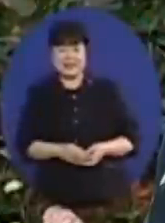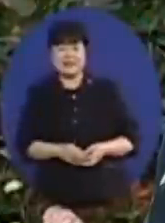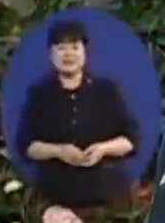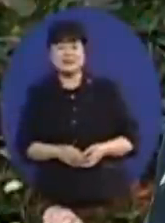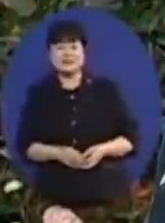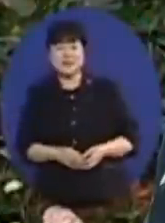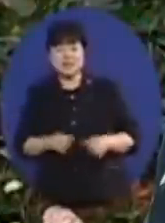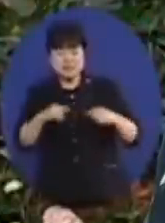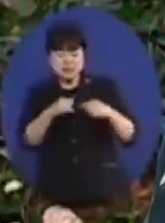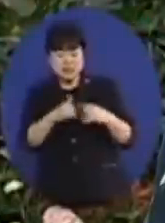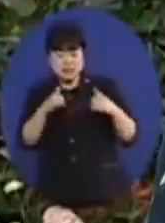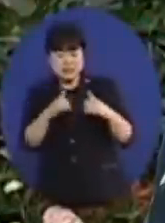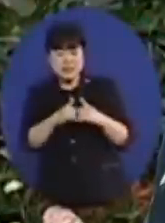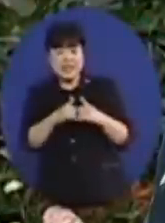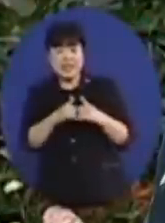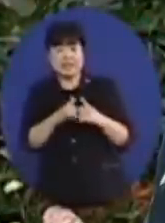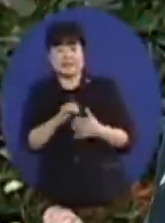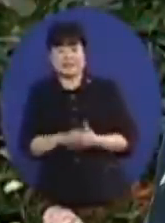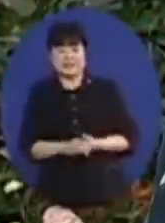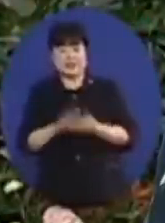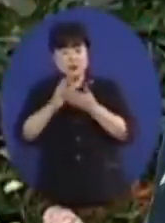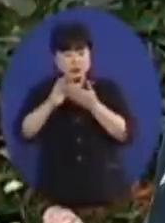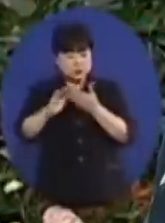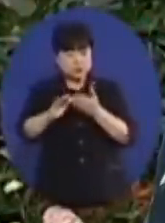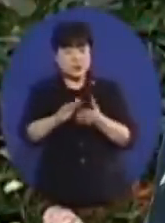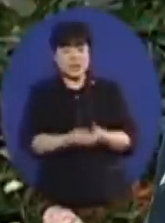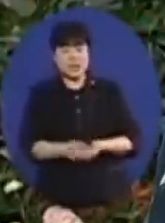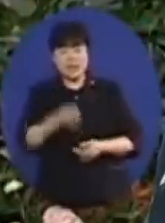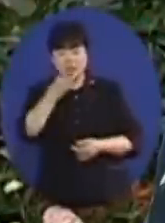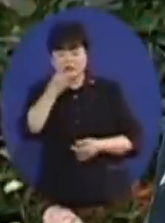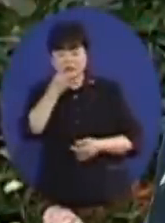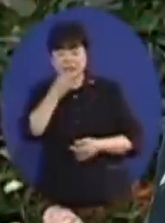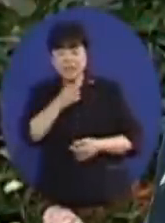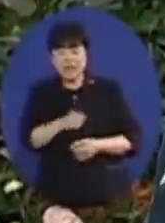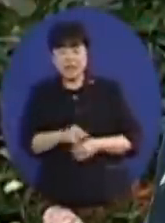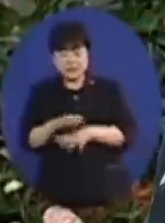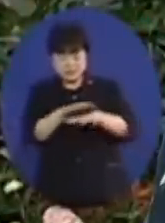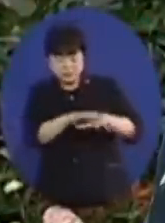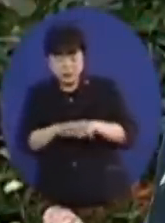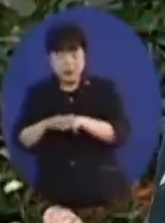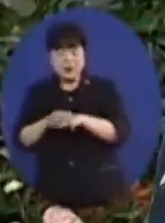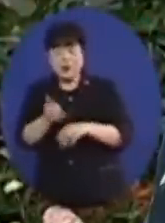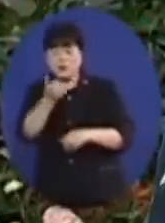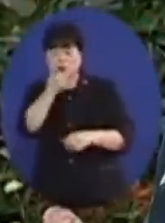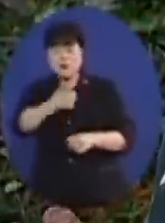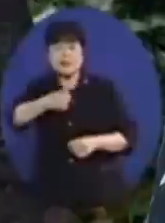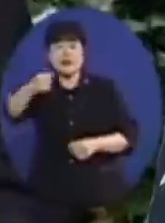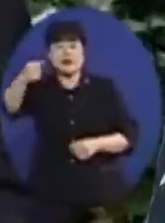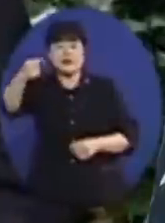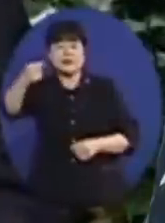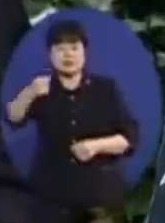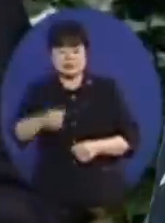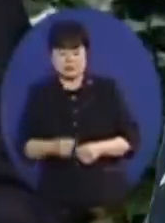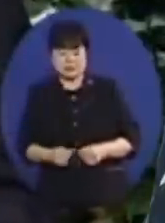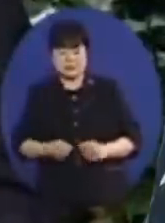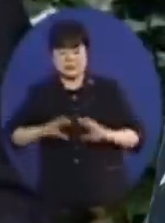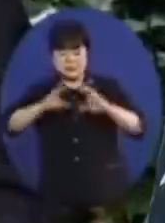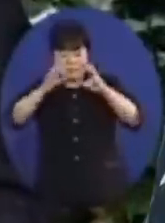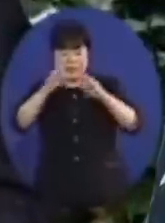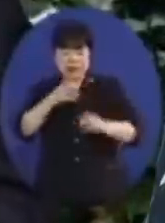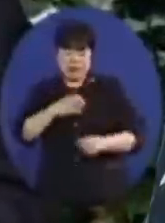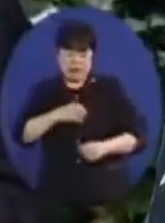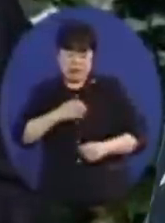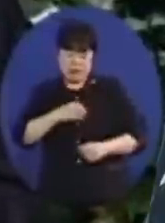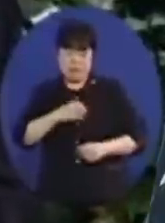내고 덴마크는 바깥 콕 창시대를 다 독일에게 뺏겨 버렸습니다 국내 산악 시대